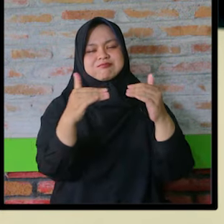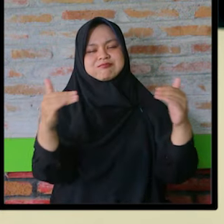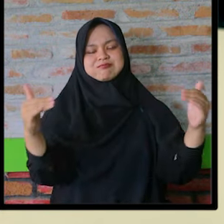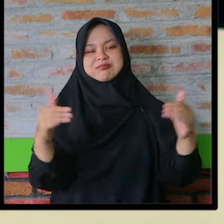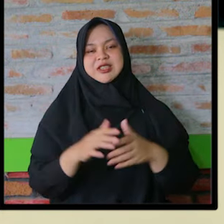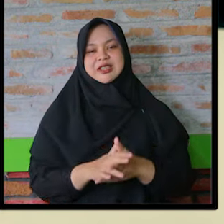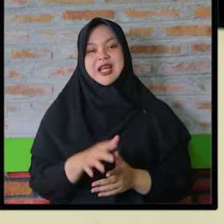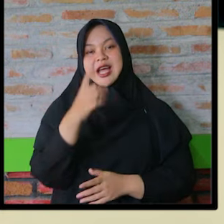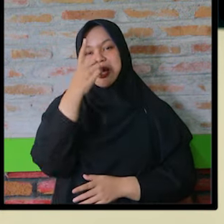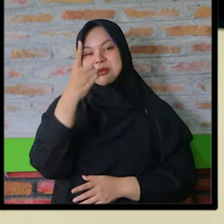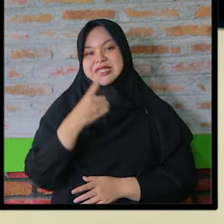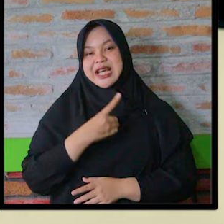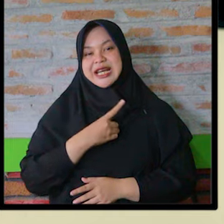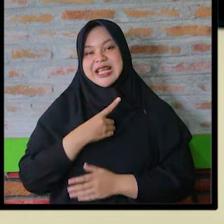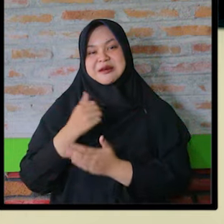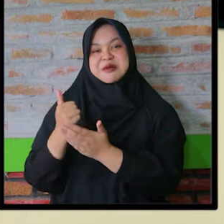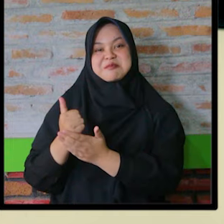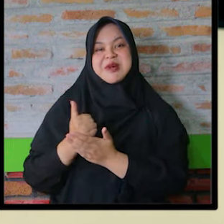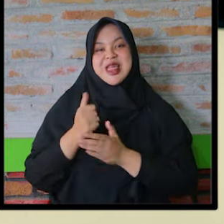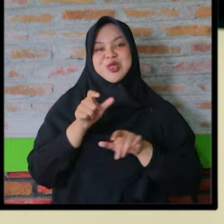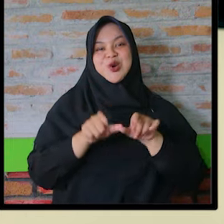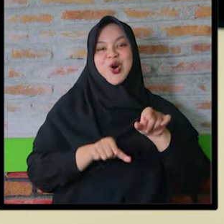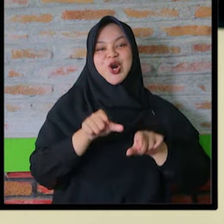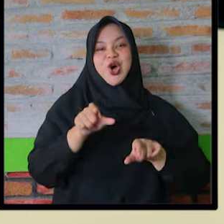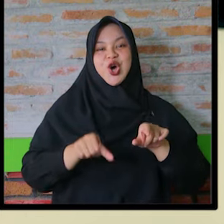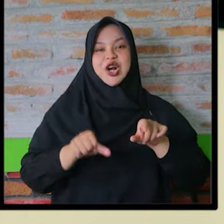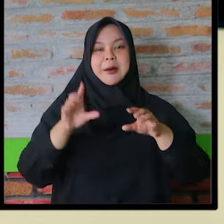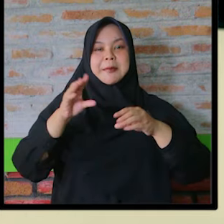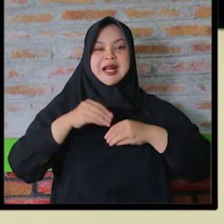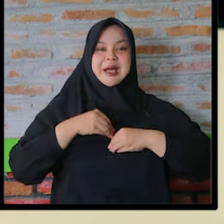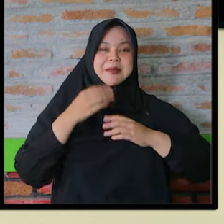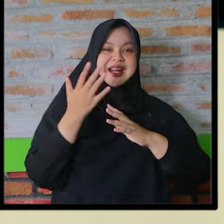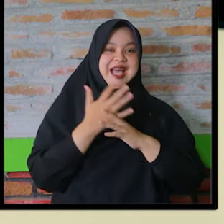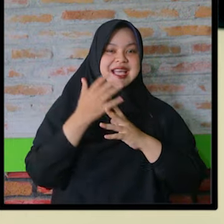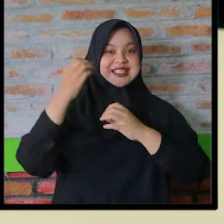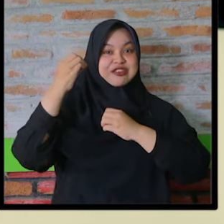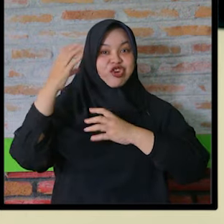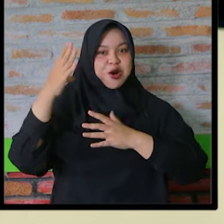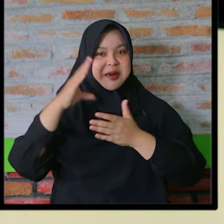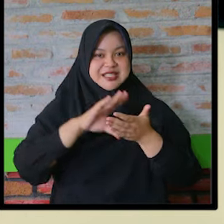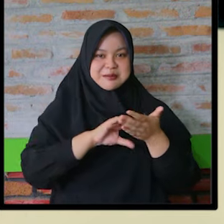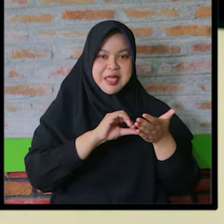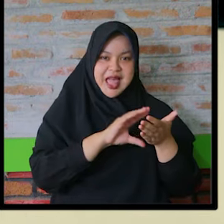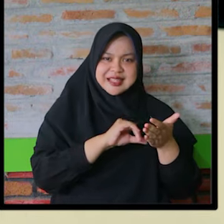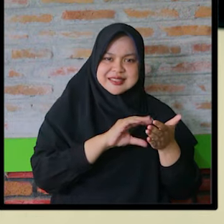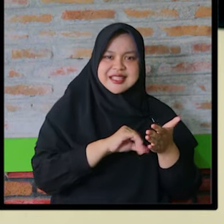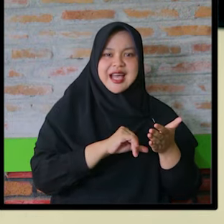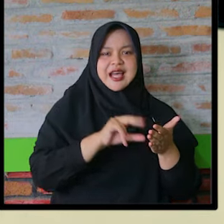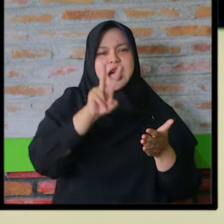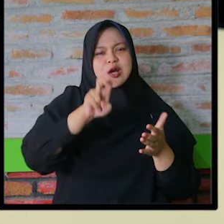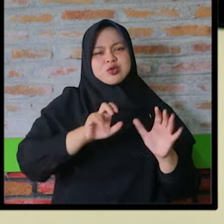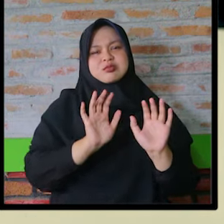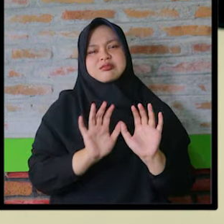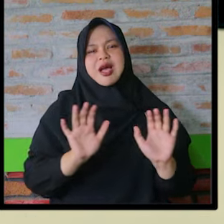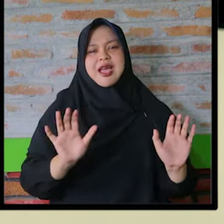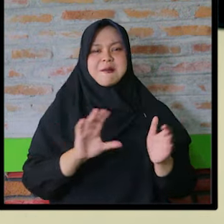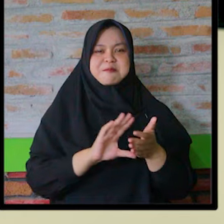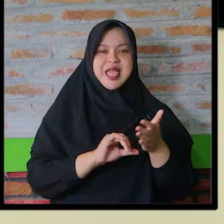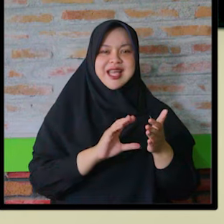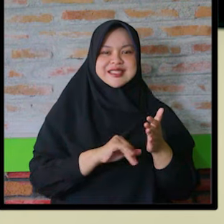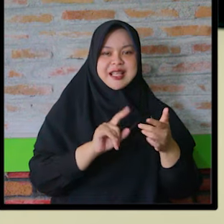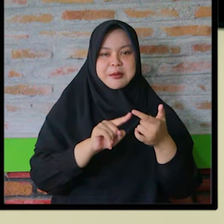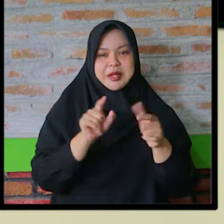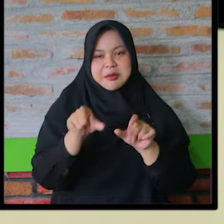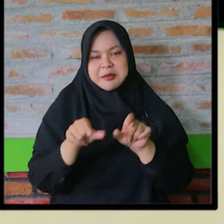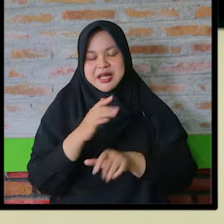itu membantu orang untuk mendapatkan akses informasi belajar ya harus banyak belajar teman-teman